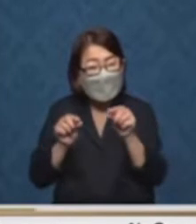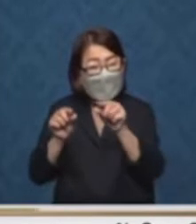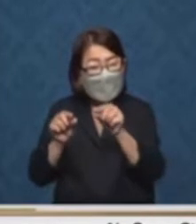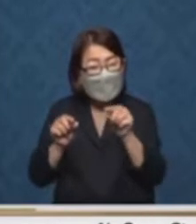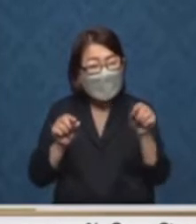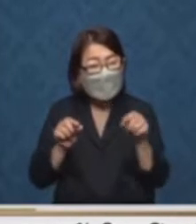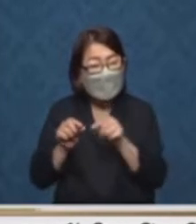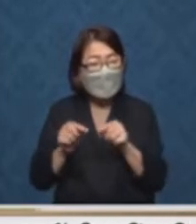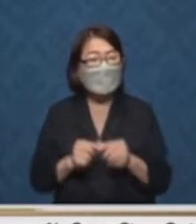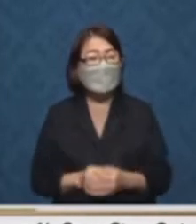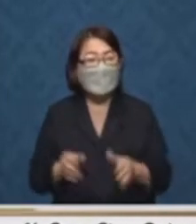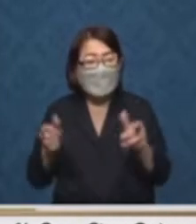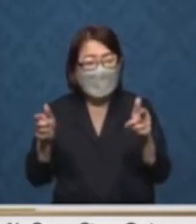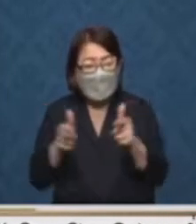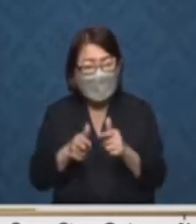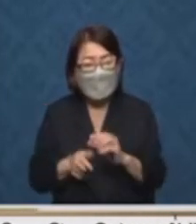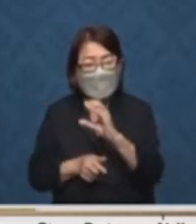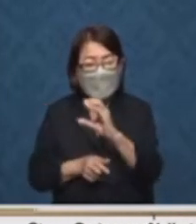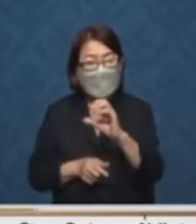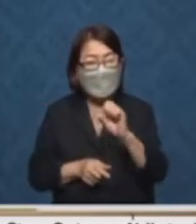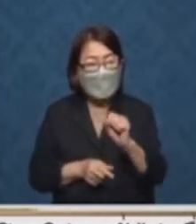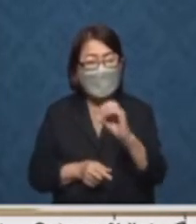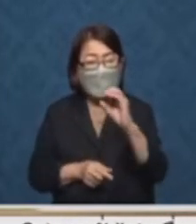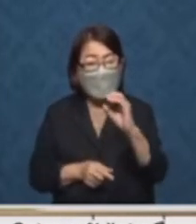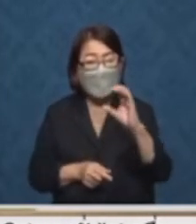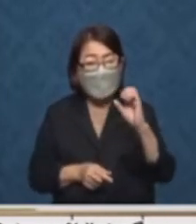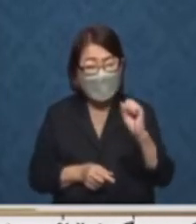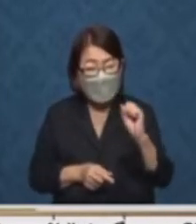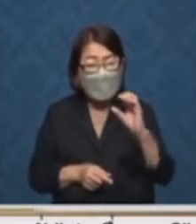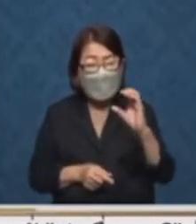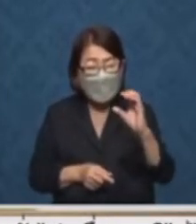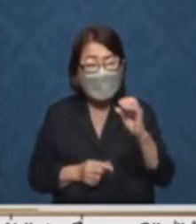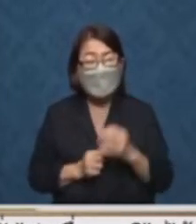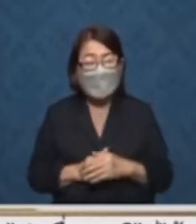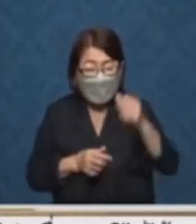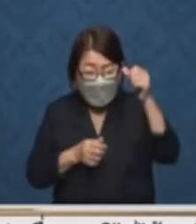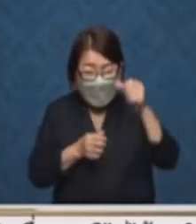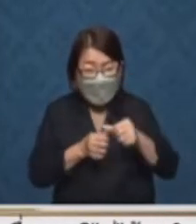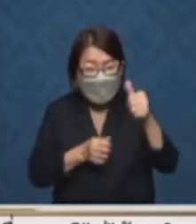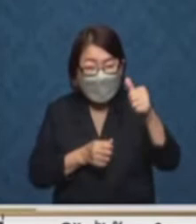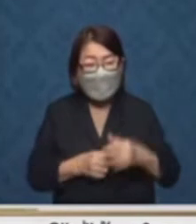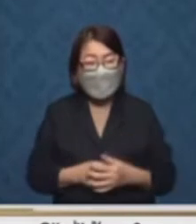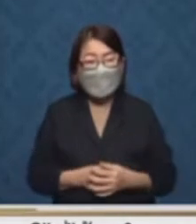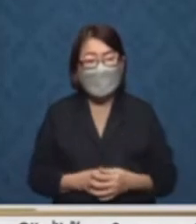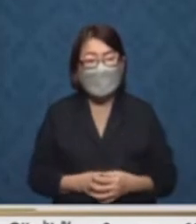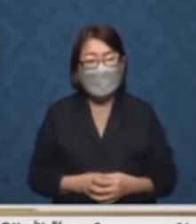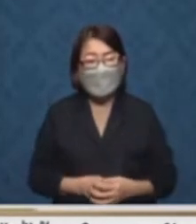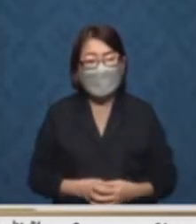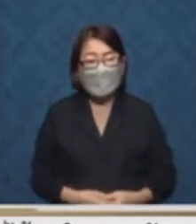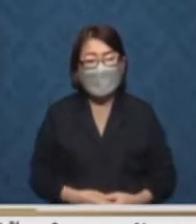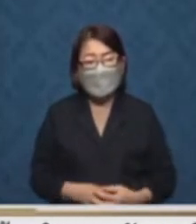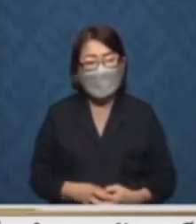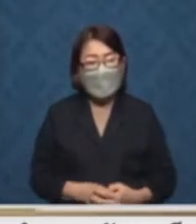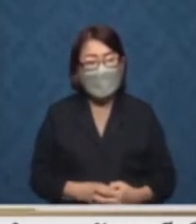านประธานจำตัวอักษรย่อตัวนี้ไว้ให้ดีนะครับนะครับค